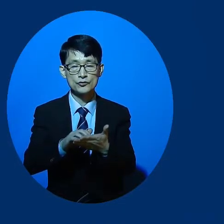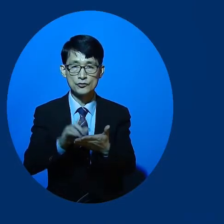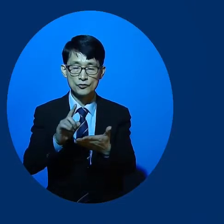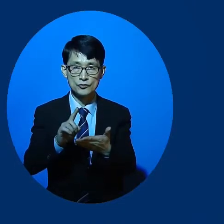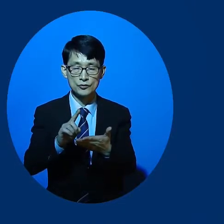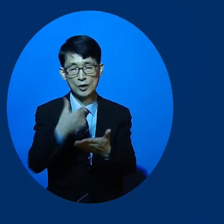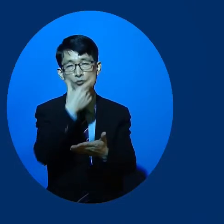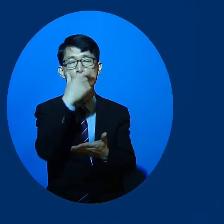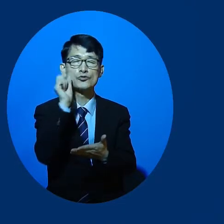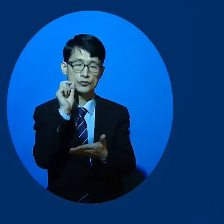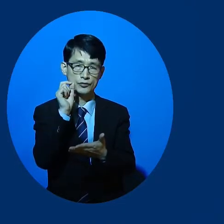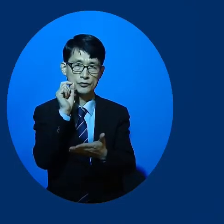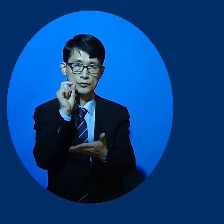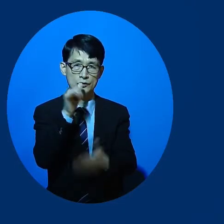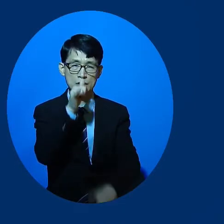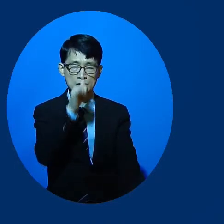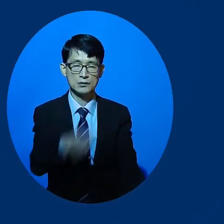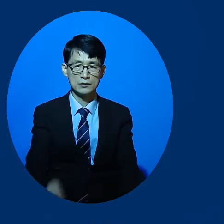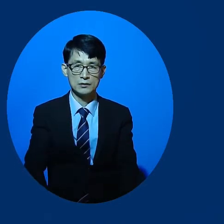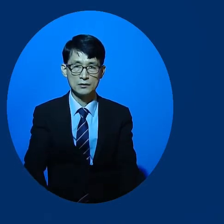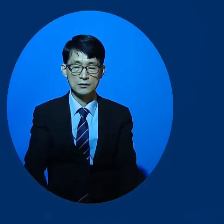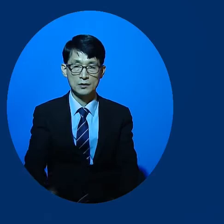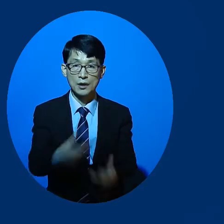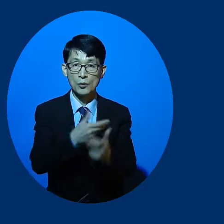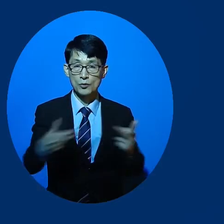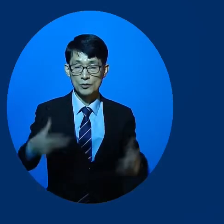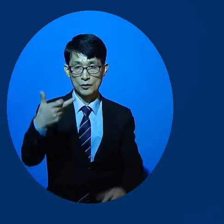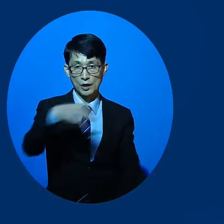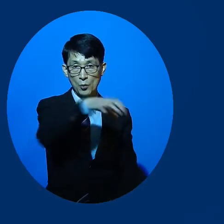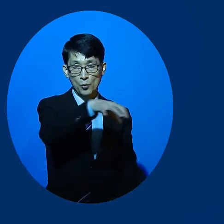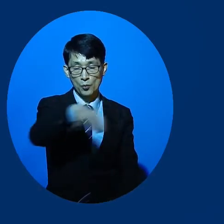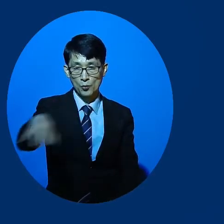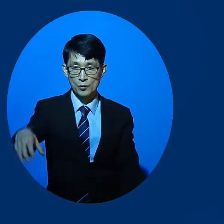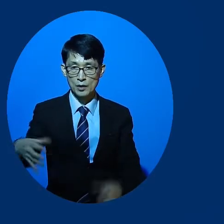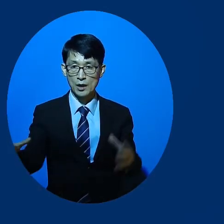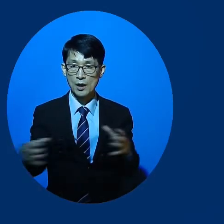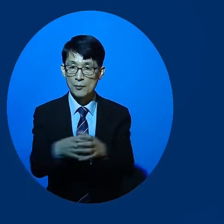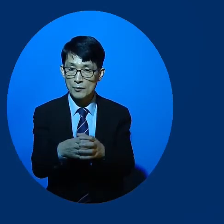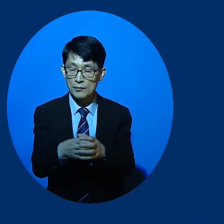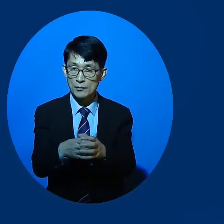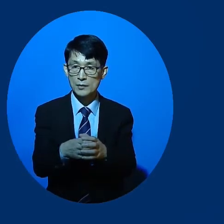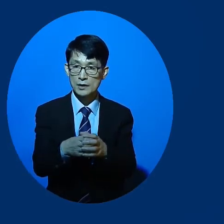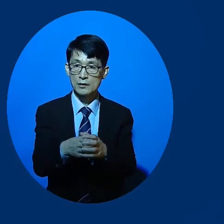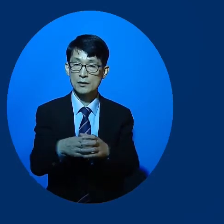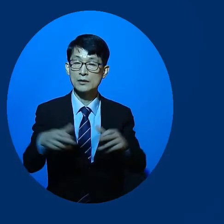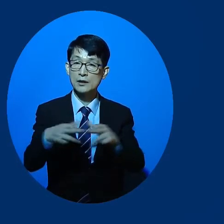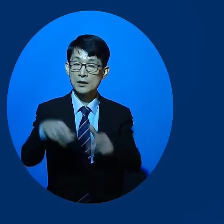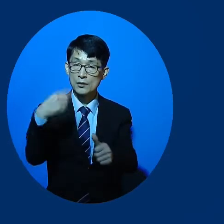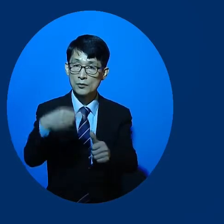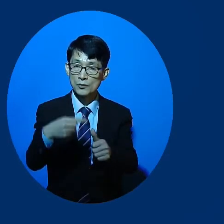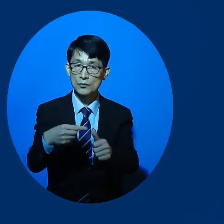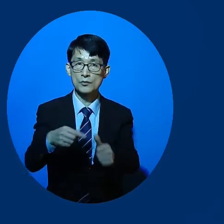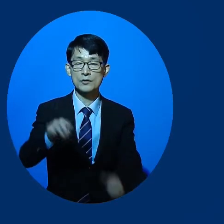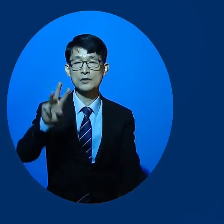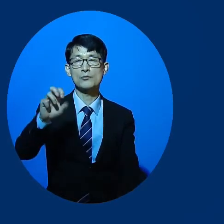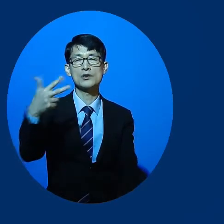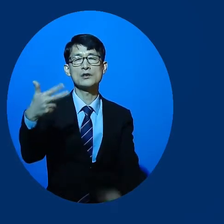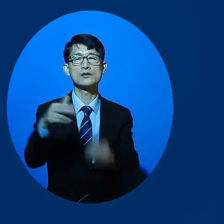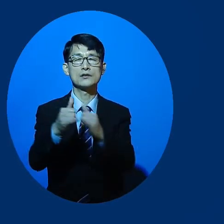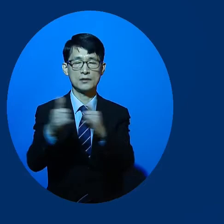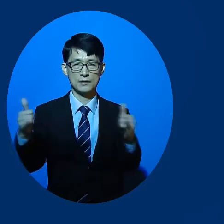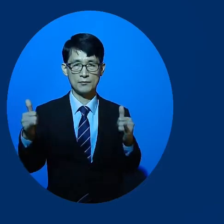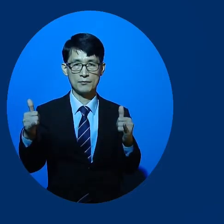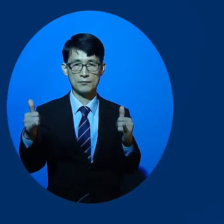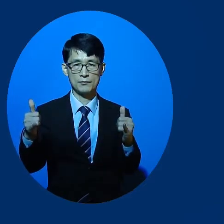있었습니다. 강원도 17개 시군에는 총 인원이 37명입니다. 그 다음에